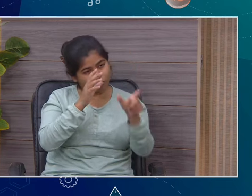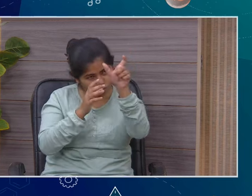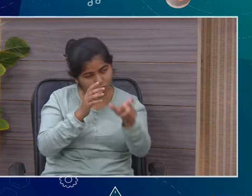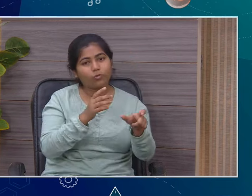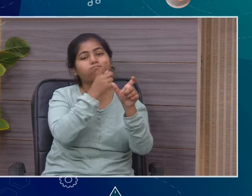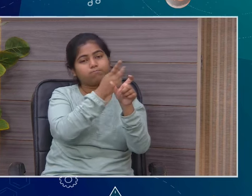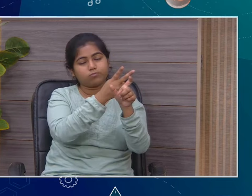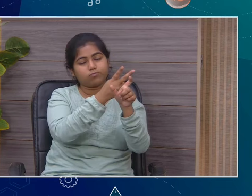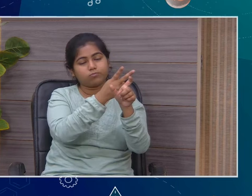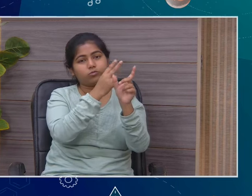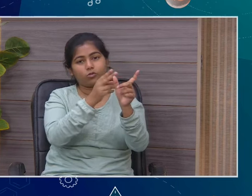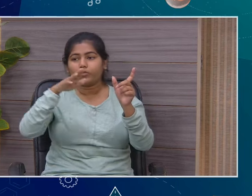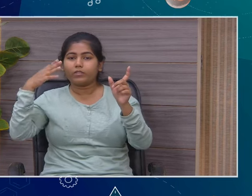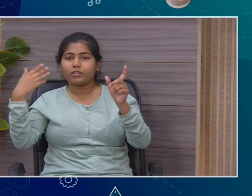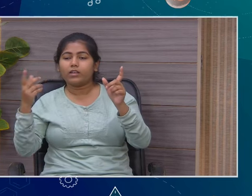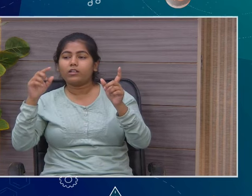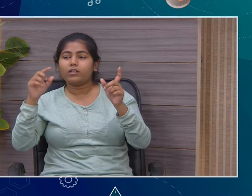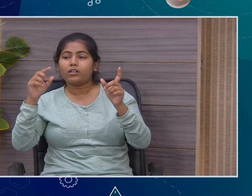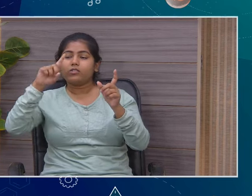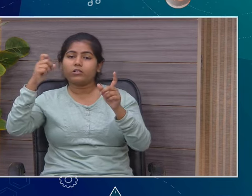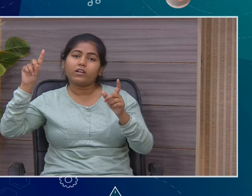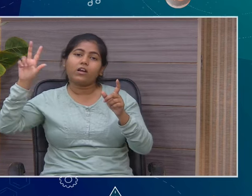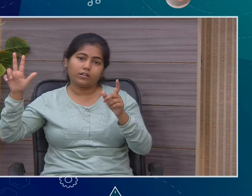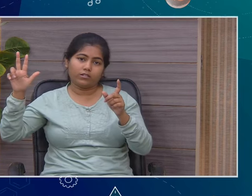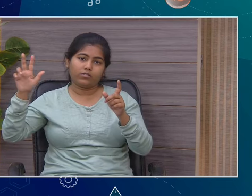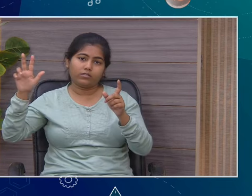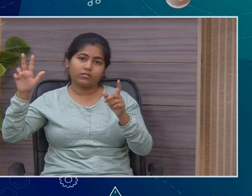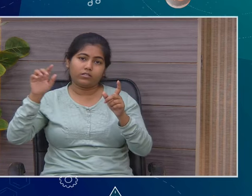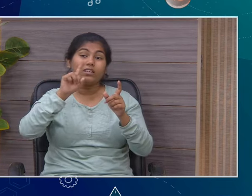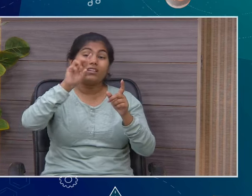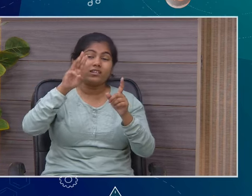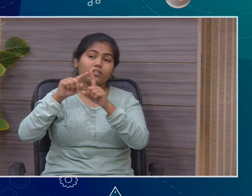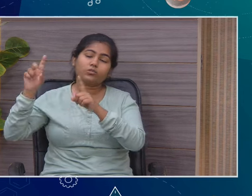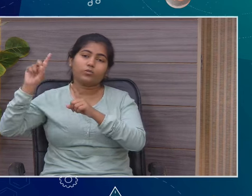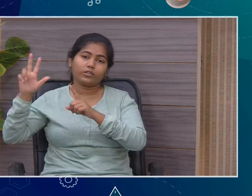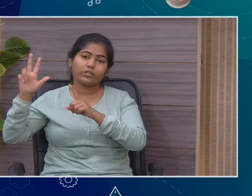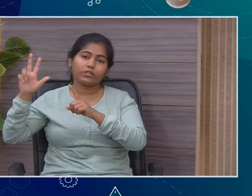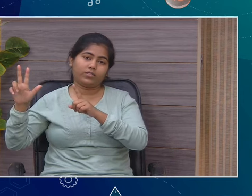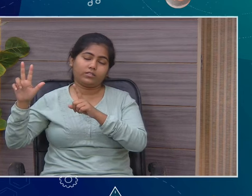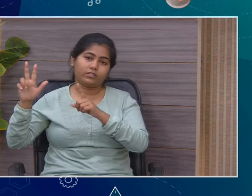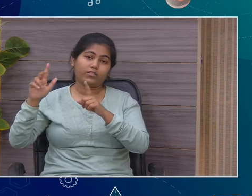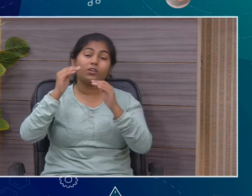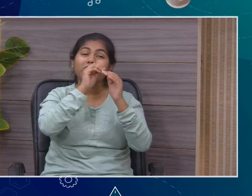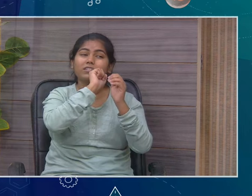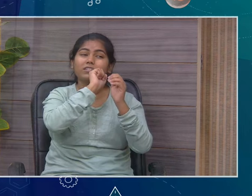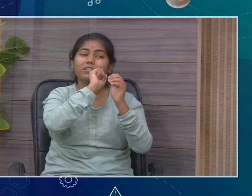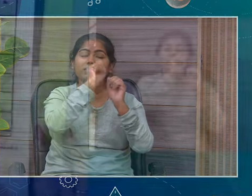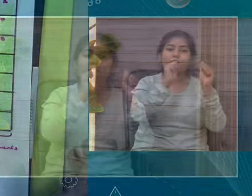कॉलम टू कॉलम 17 एंड कॉलम 18 13 to 18 यहाँ पर, ठीक है। और एटॉमिक